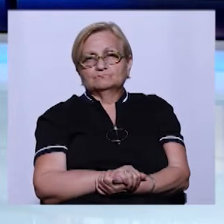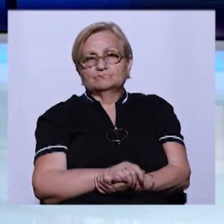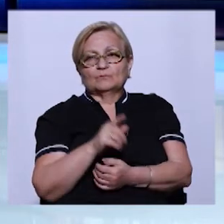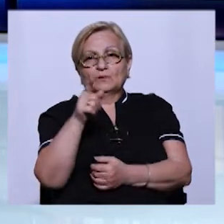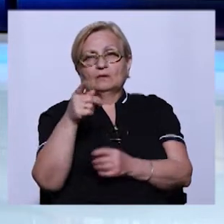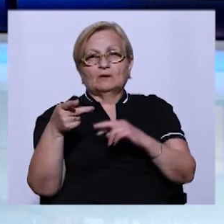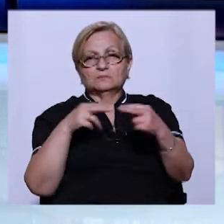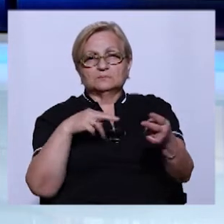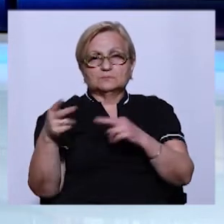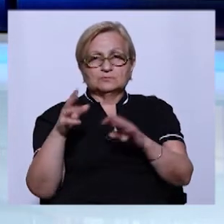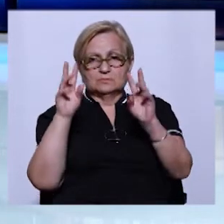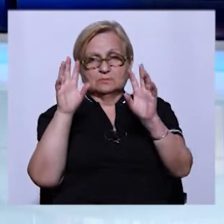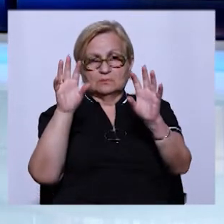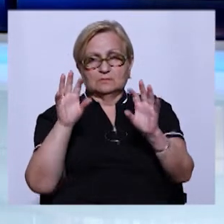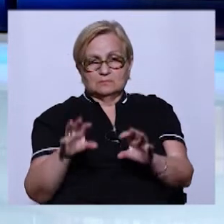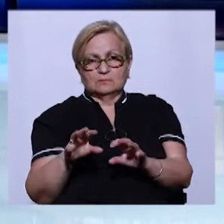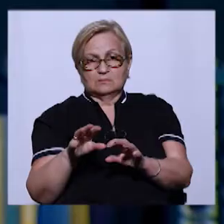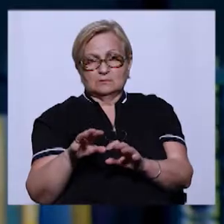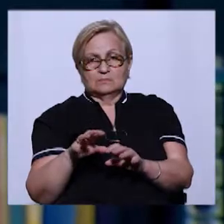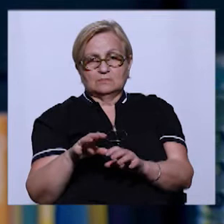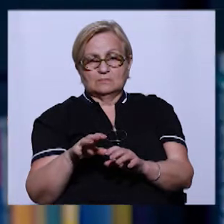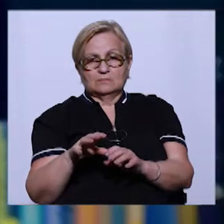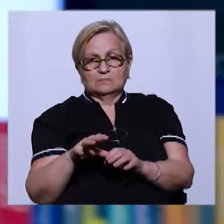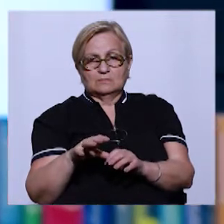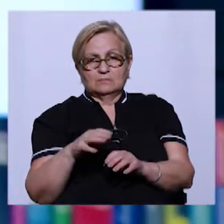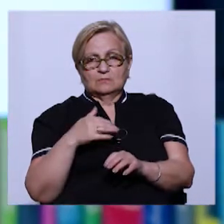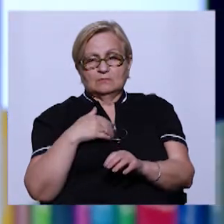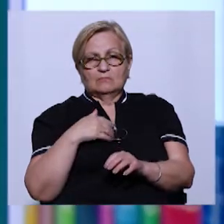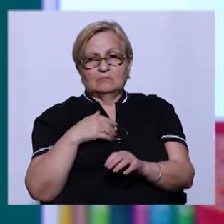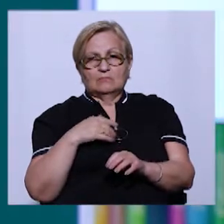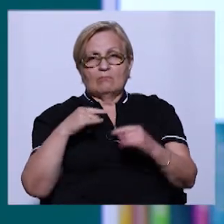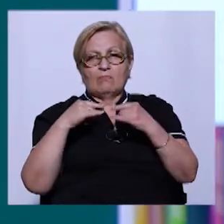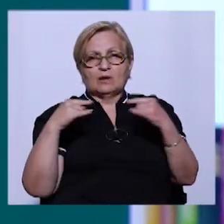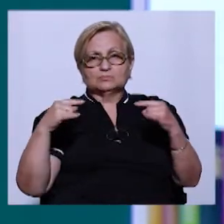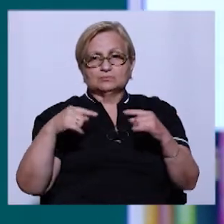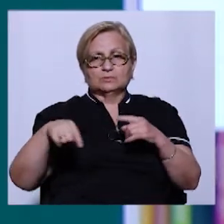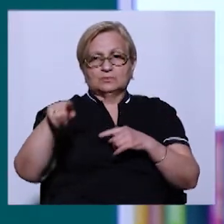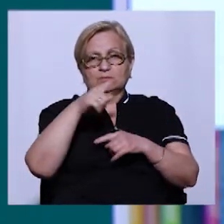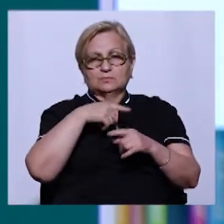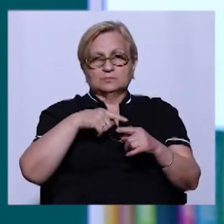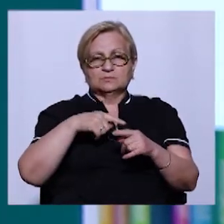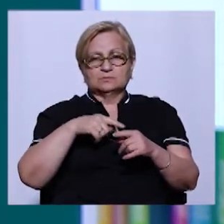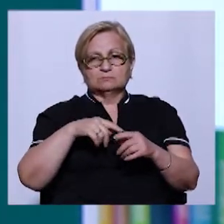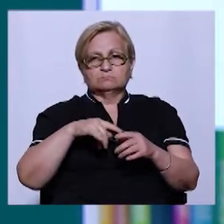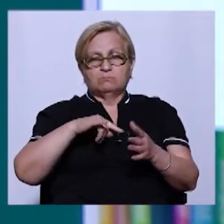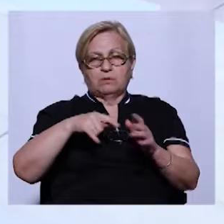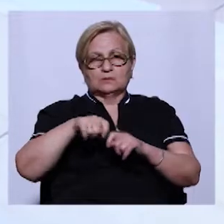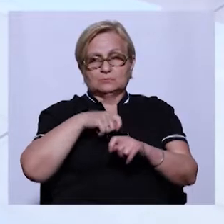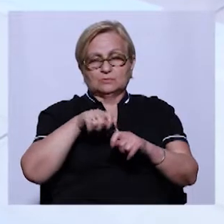განათლებადობის კანონი აი ეხვე მე მართკუთხედის ფართობსაც ვახსენებ და განათლებადობის კანონის